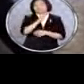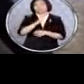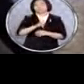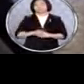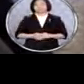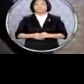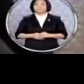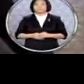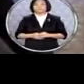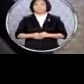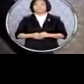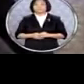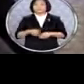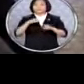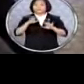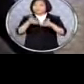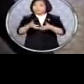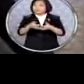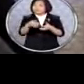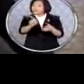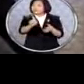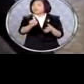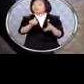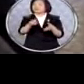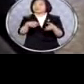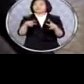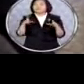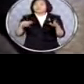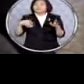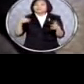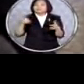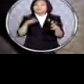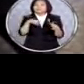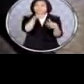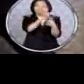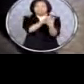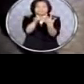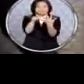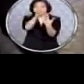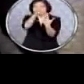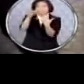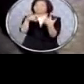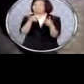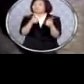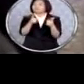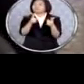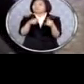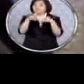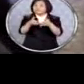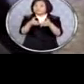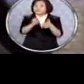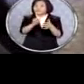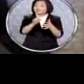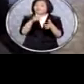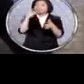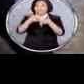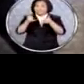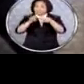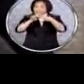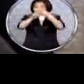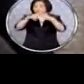句话说，重点不是在于你要在众多的选项里面去选哪一个选项，重点是你经过的民主的